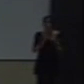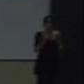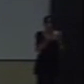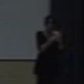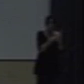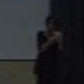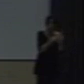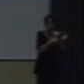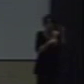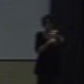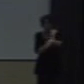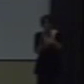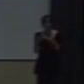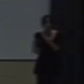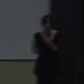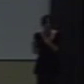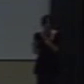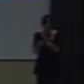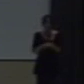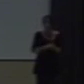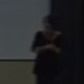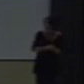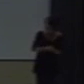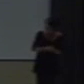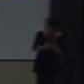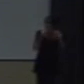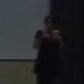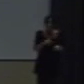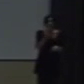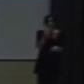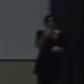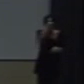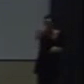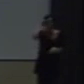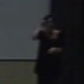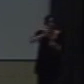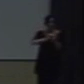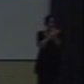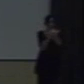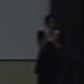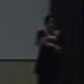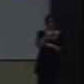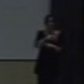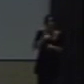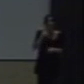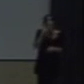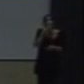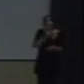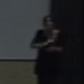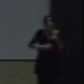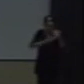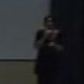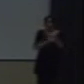qualitatius per sobre dels quantitatius. Aquí sembla que hi ha algun canvi de mentalitat i que cada vegada avancem una mica més per aquí.